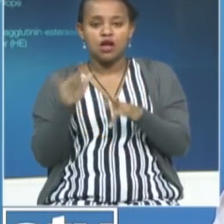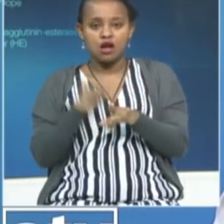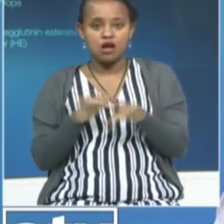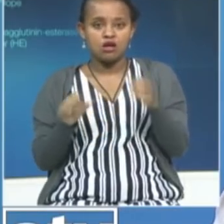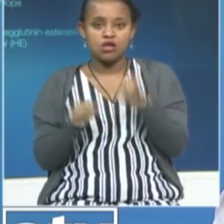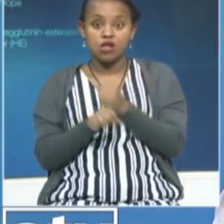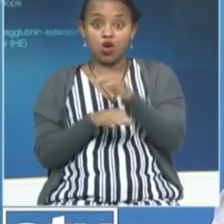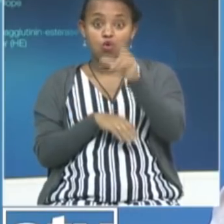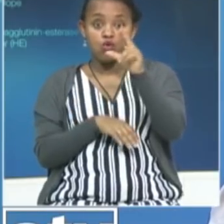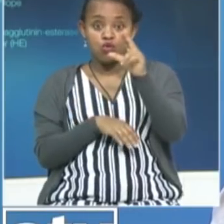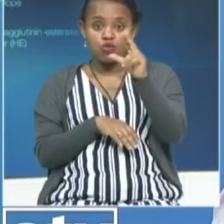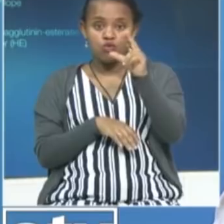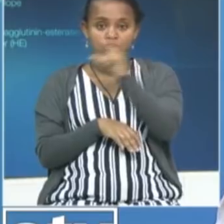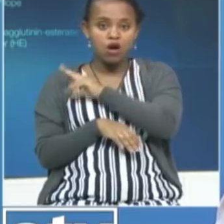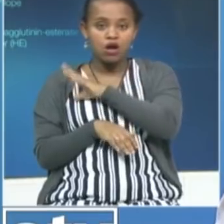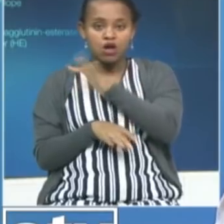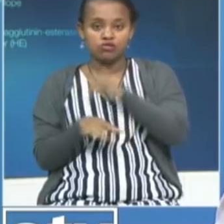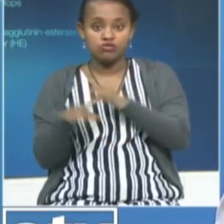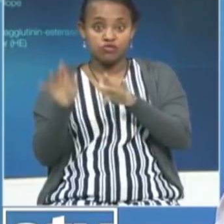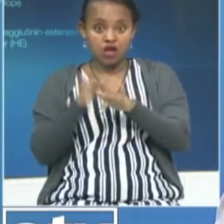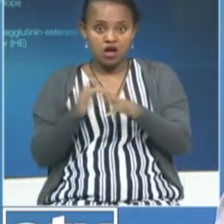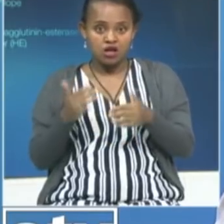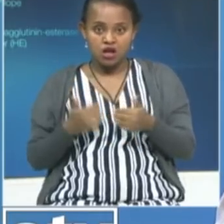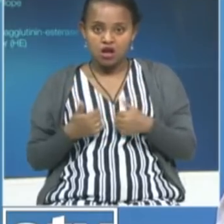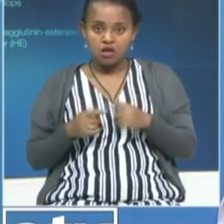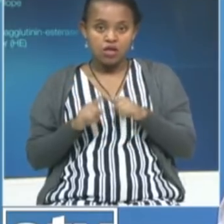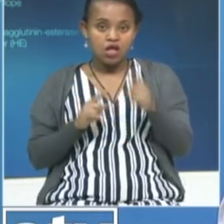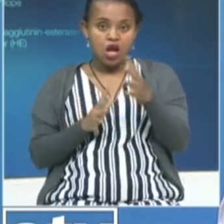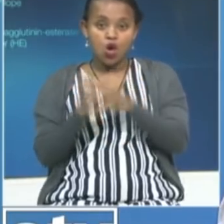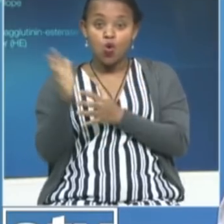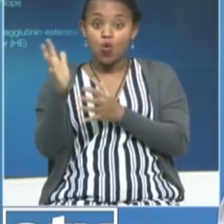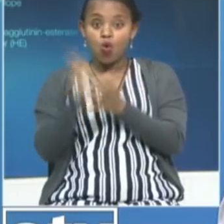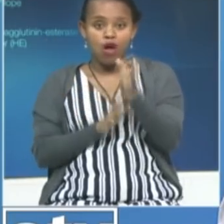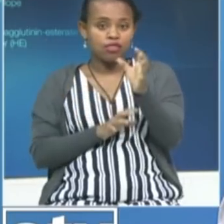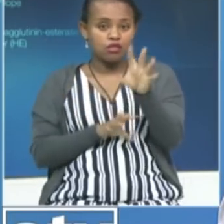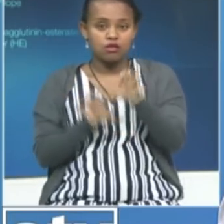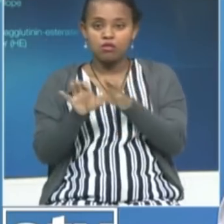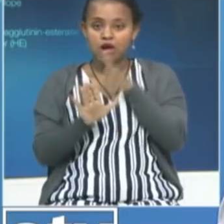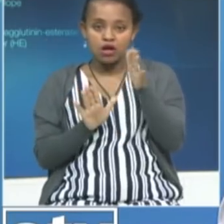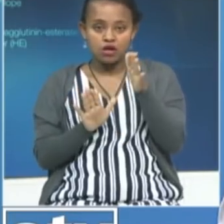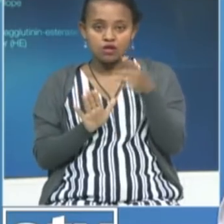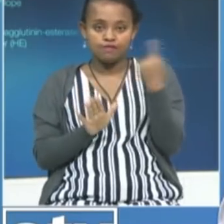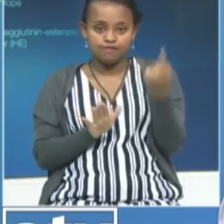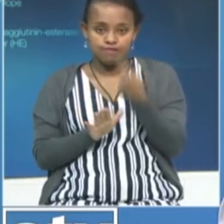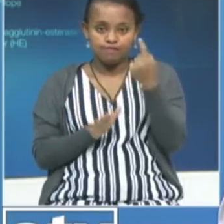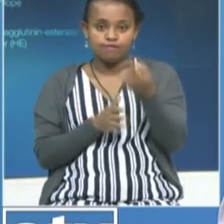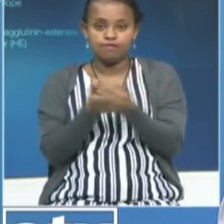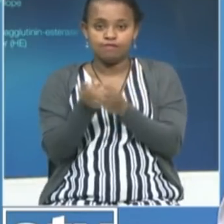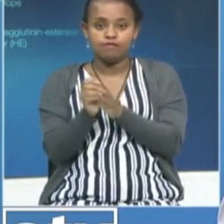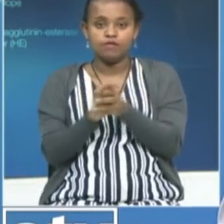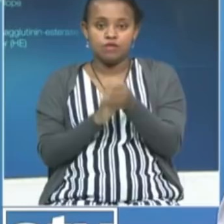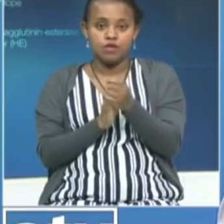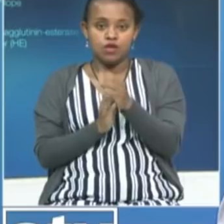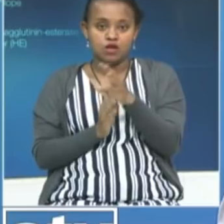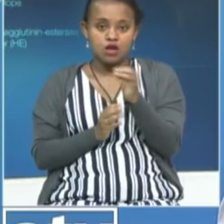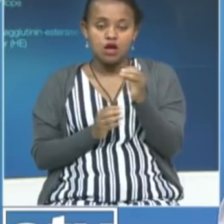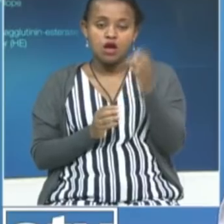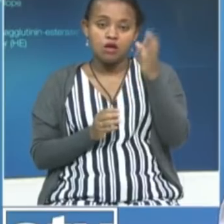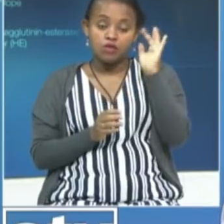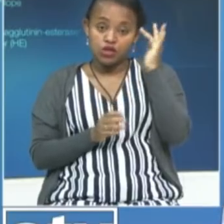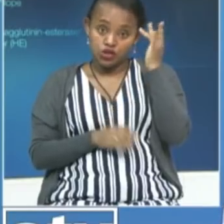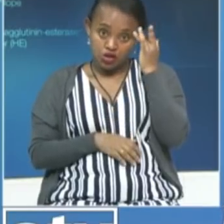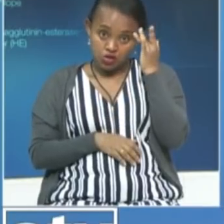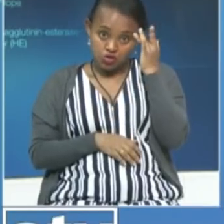ስራው ባህሪው ራሱ እንዲነካካ የሚያደርግ ስለሆነ በተለይ ጓንት ባይደረግ አዘውትሮ መታጠብን ስለሚያዘናጋና በሽታው እንዲሰራጭ